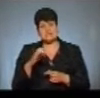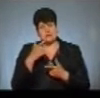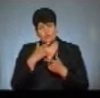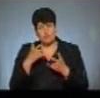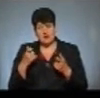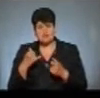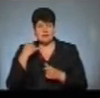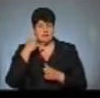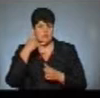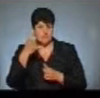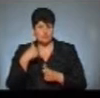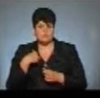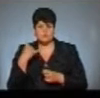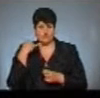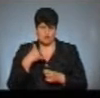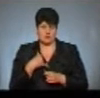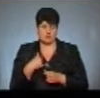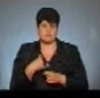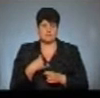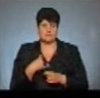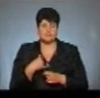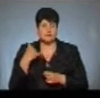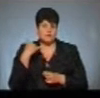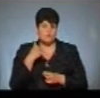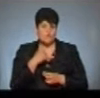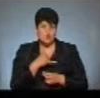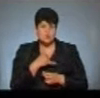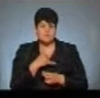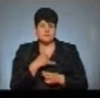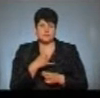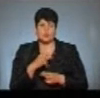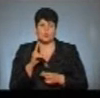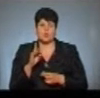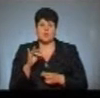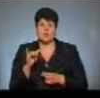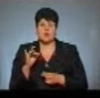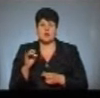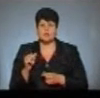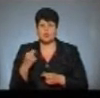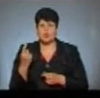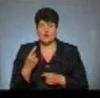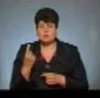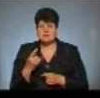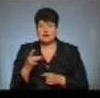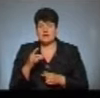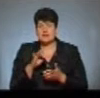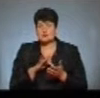Нам телефонують, зокрема, мені телефонує наш куратор області з регіонального центру